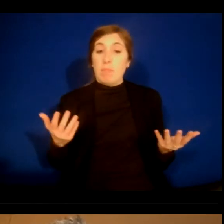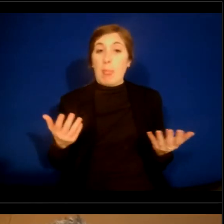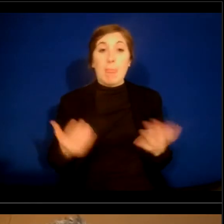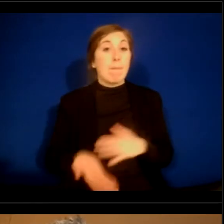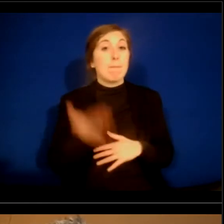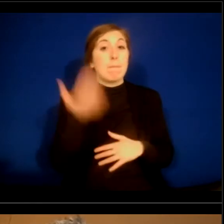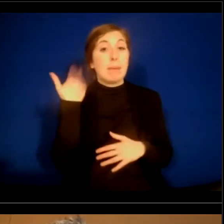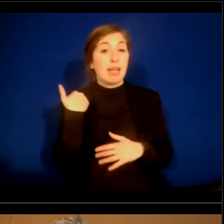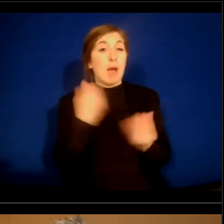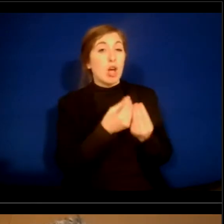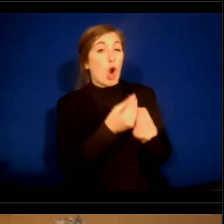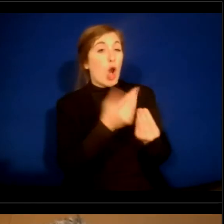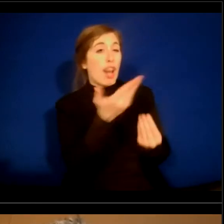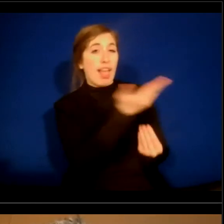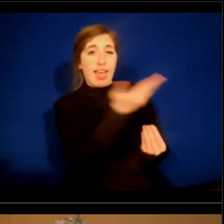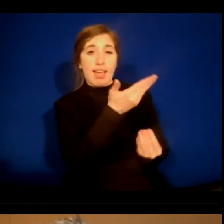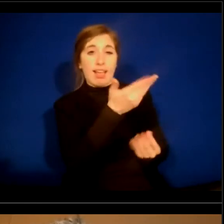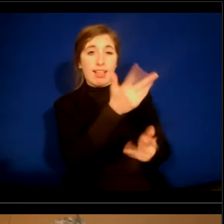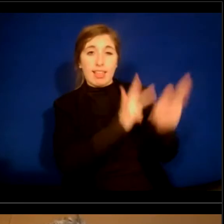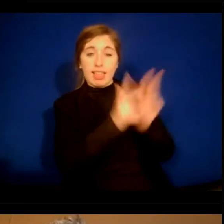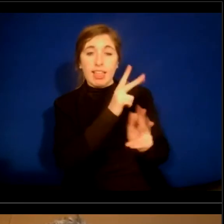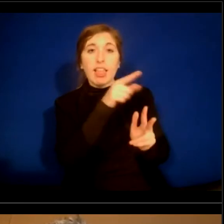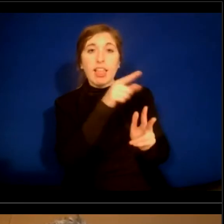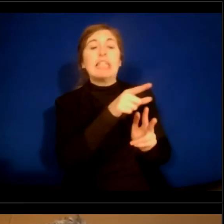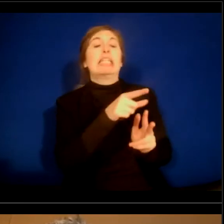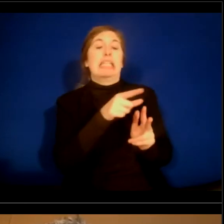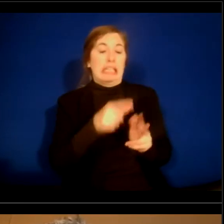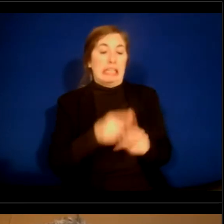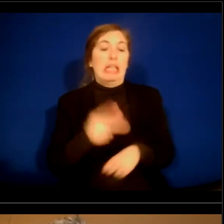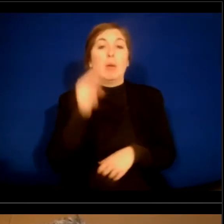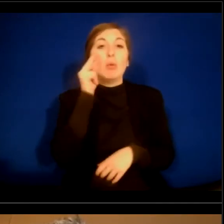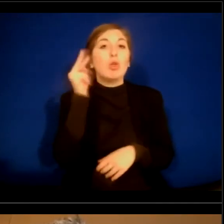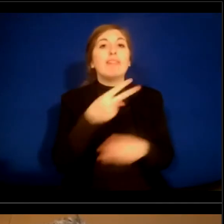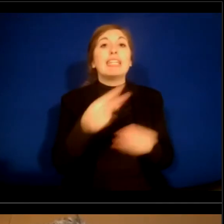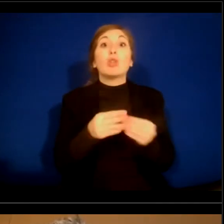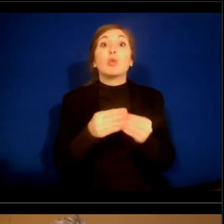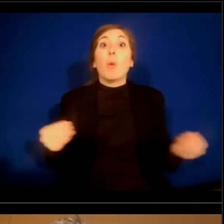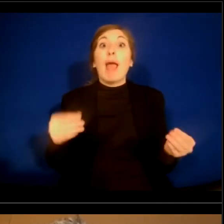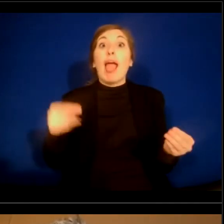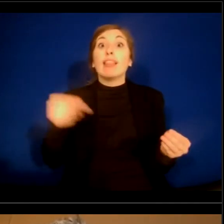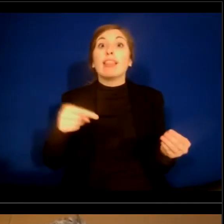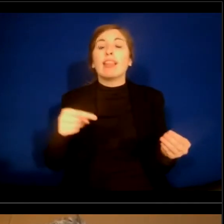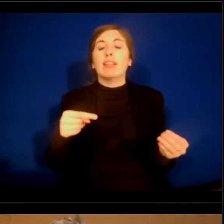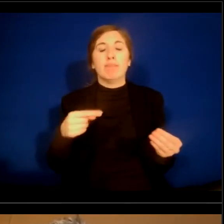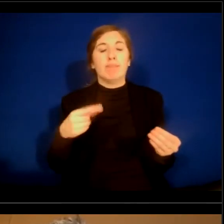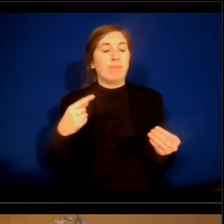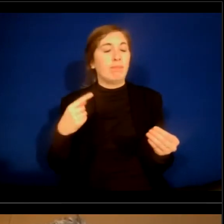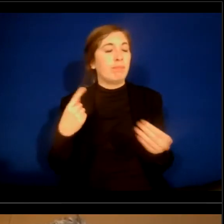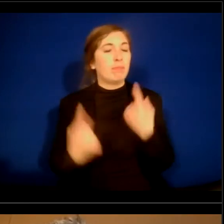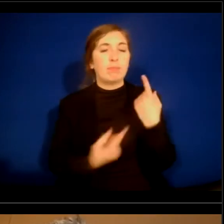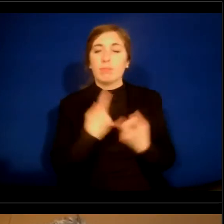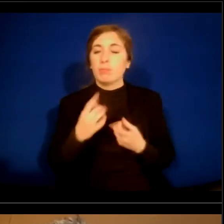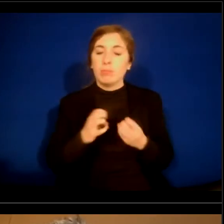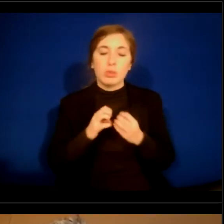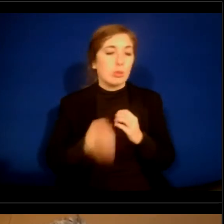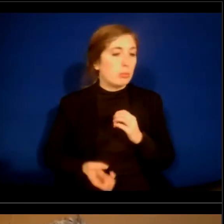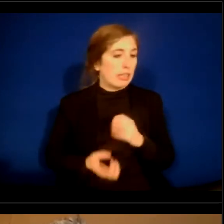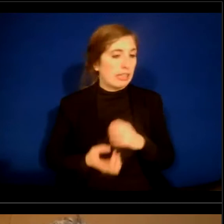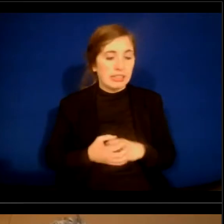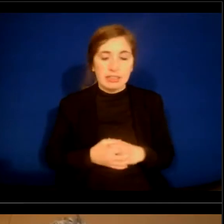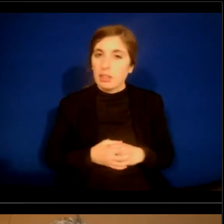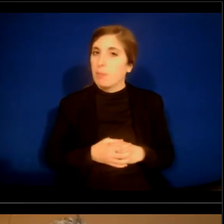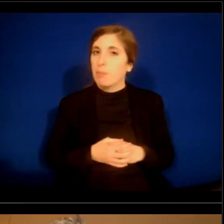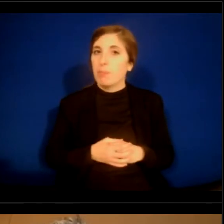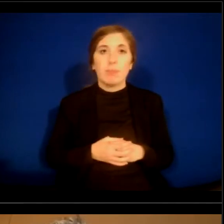come accennavano i colleghi, anche da un punto di vista di strumenti, la situazione è molto complessa, di strumenti proprio da